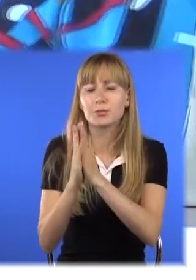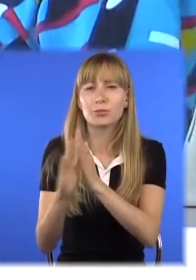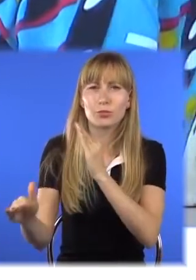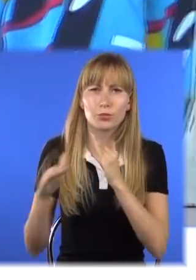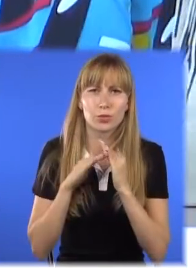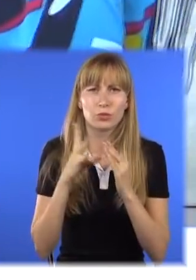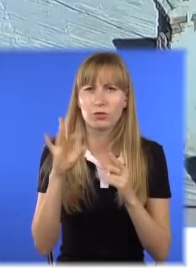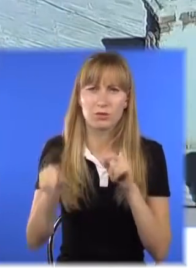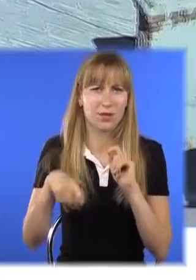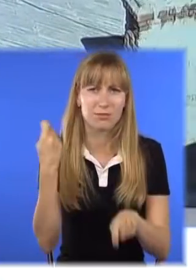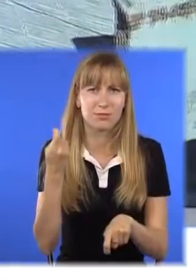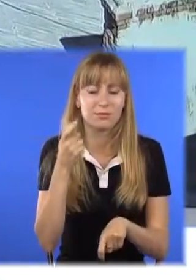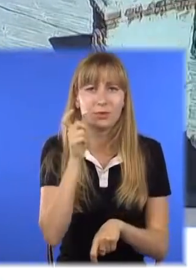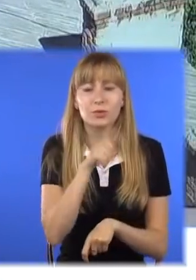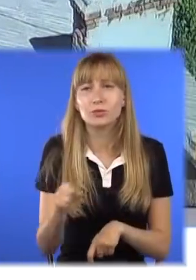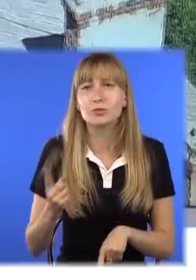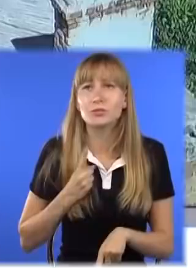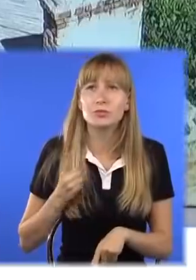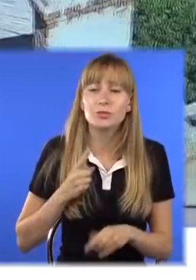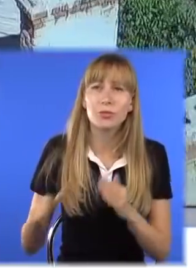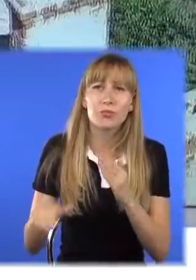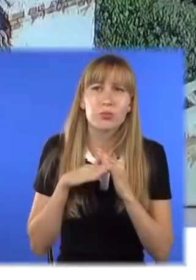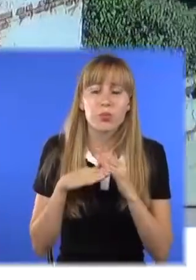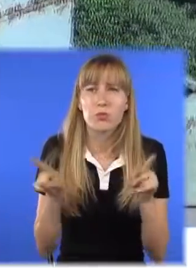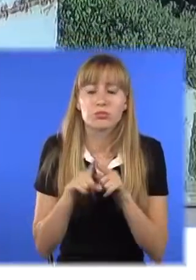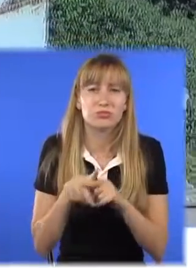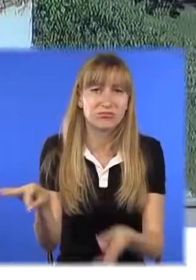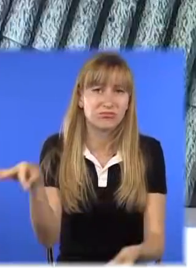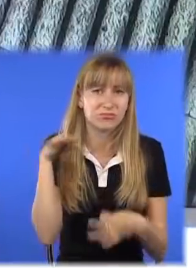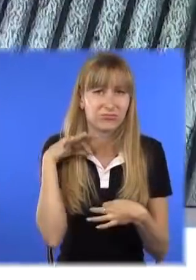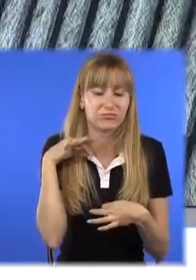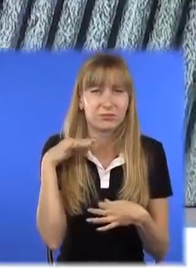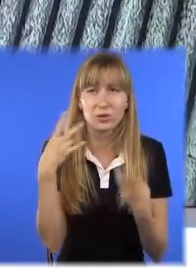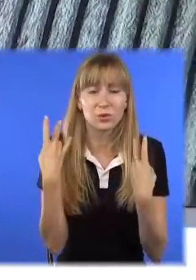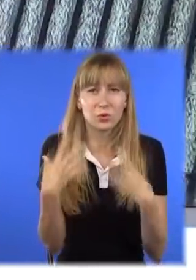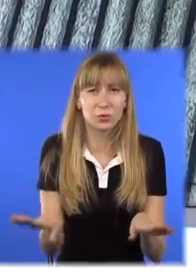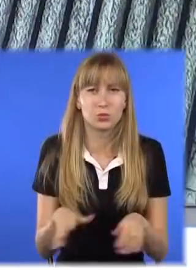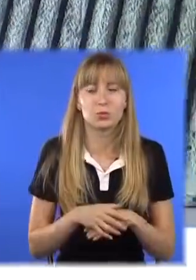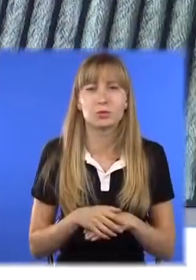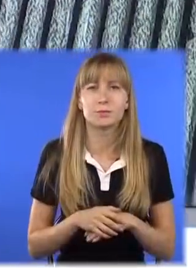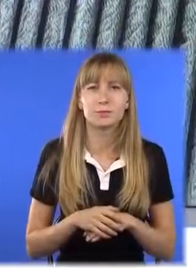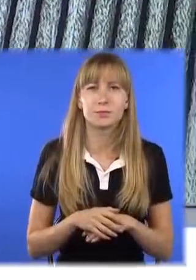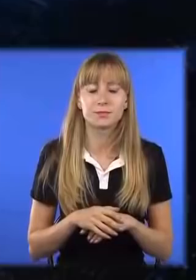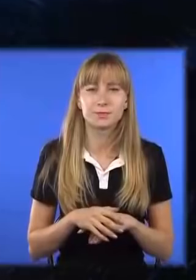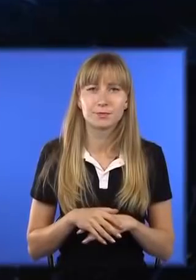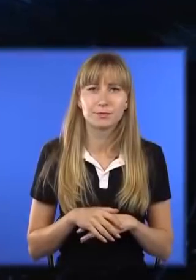втратили всіляку надію та почувають себе непотрібними. Поспілкувалася з ними Олена Кияшко.